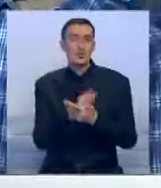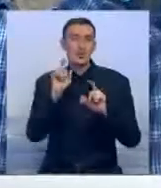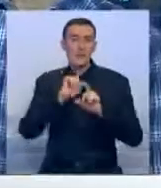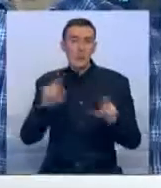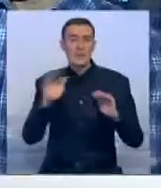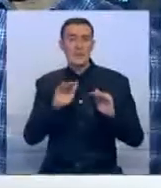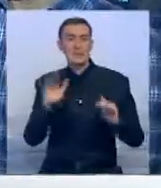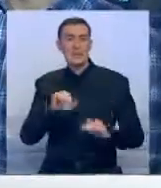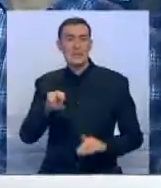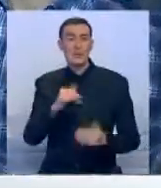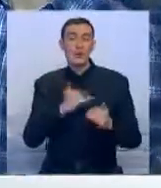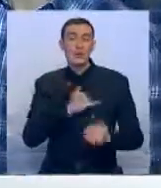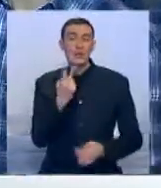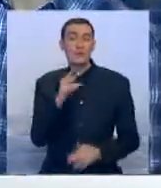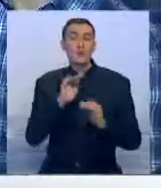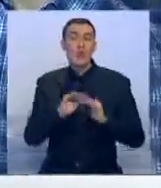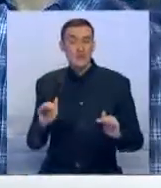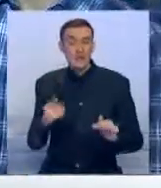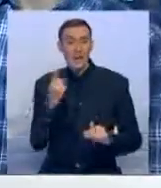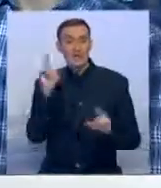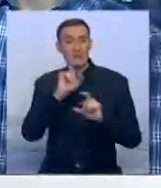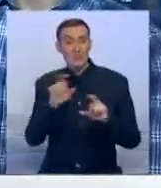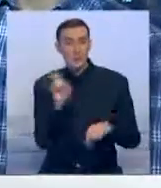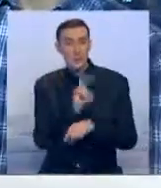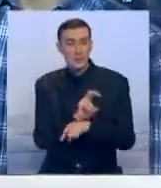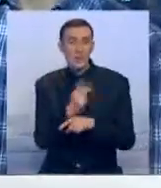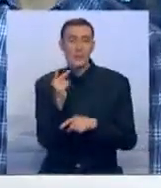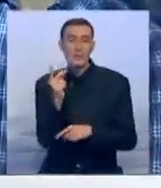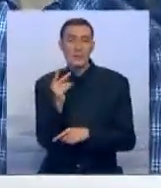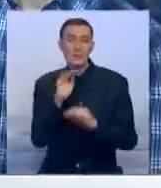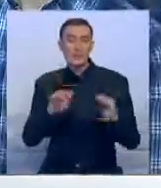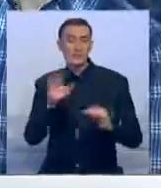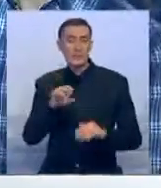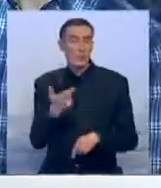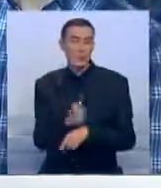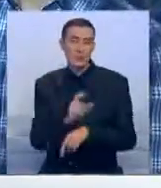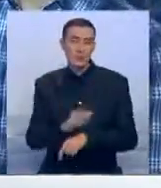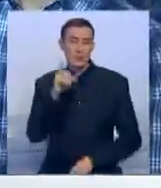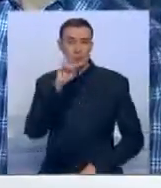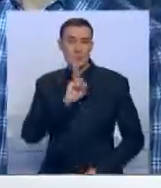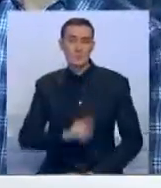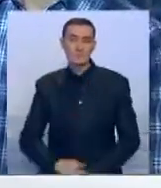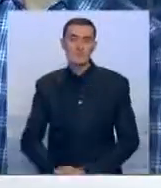детский сад. У нас двое детей, один ходит в школу, второй в детсад. Для нас очень удобно.